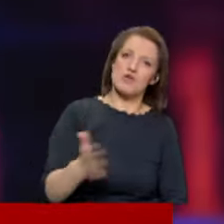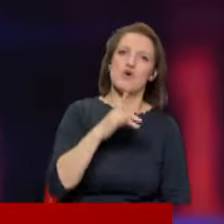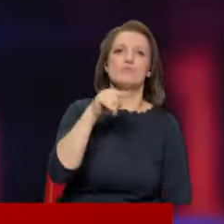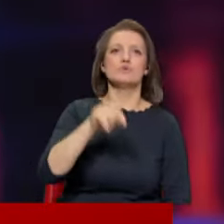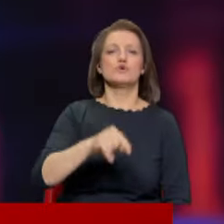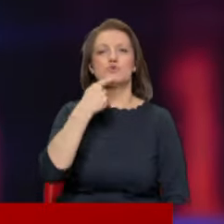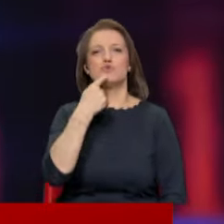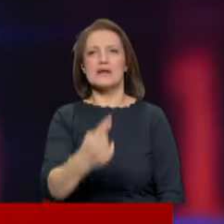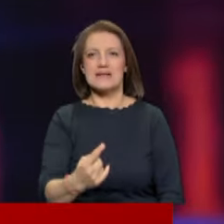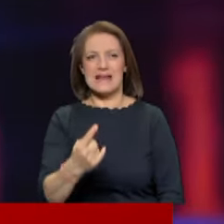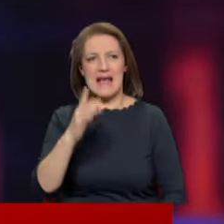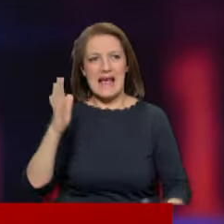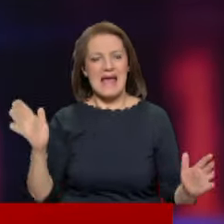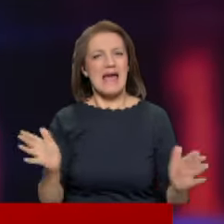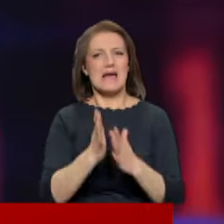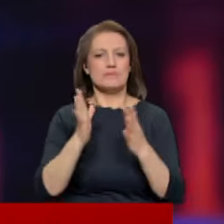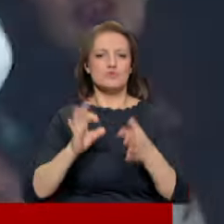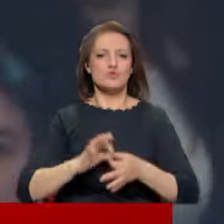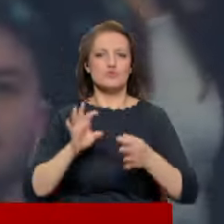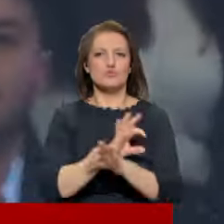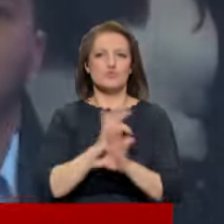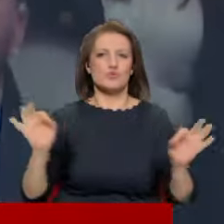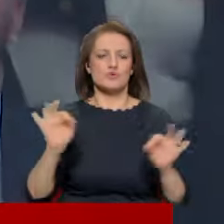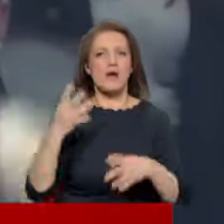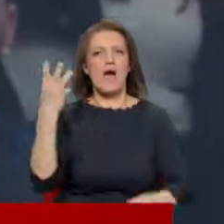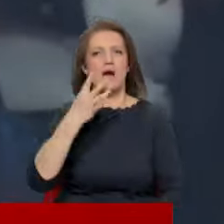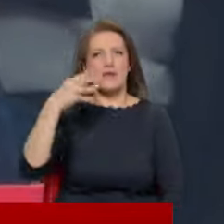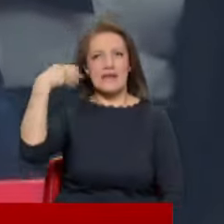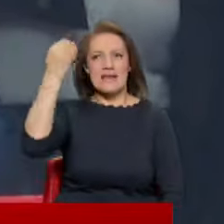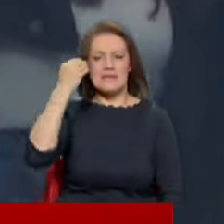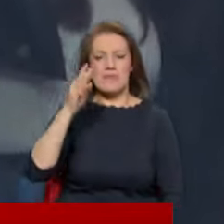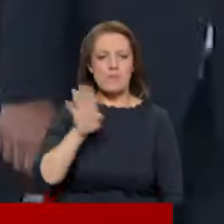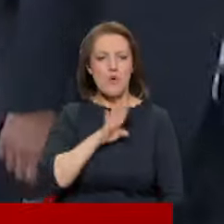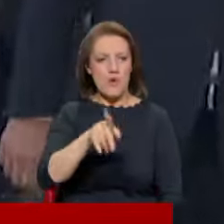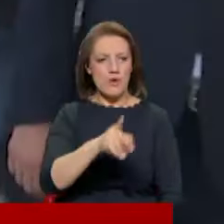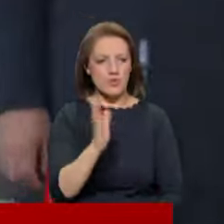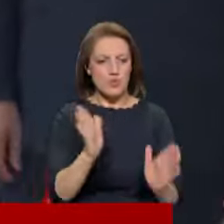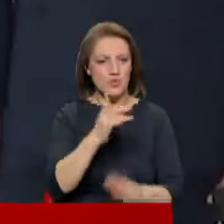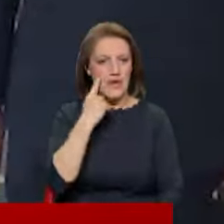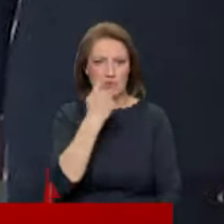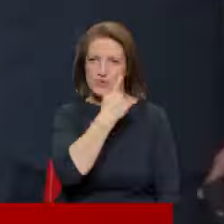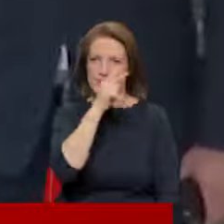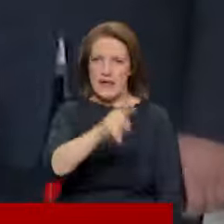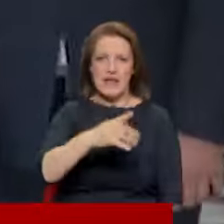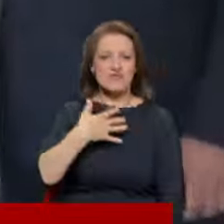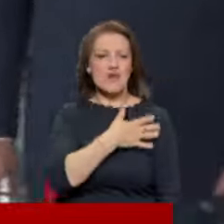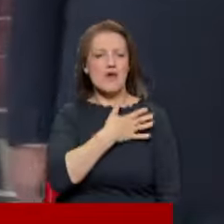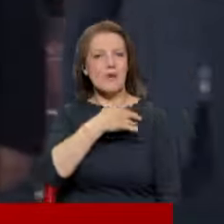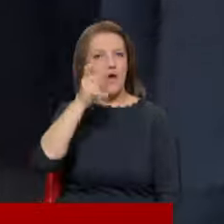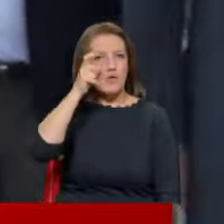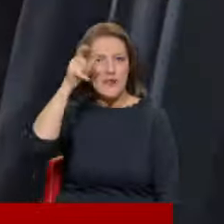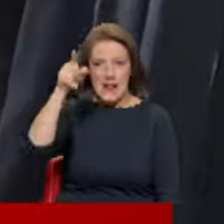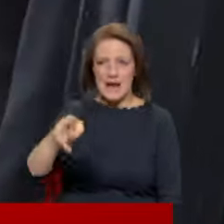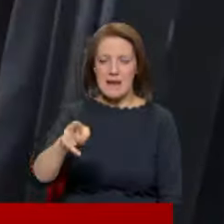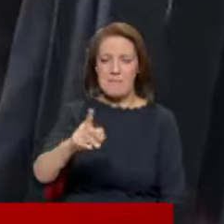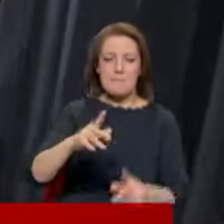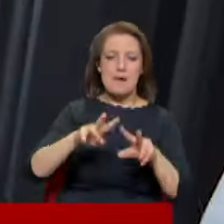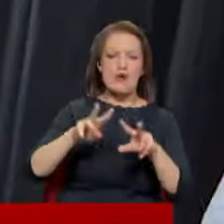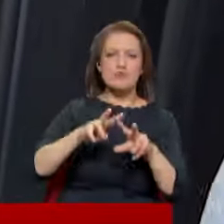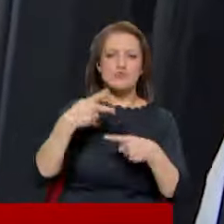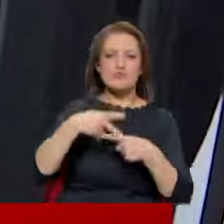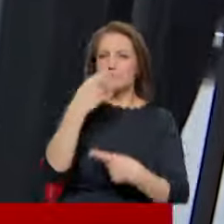bugün söyledikleri de hepsi çaresizliğini gösteriyor. Erdoğan'ın İmamoğlu'na küçük enişte, CHP Genel Başkanı Özgür Özel'e mazlum